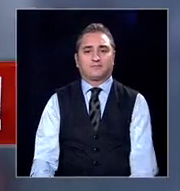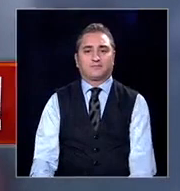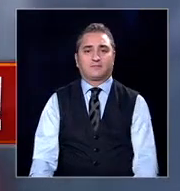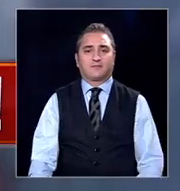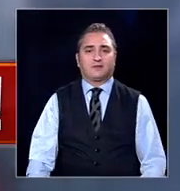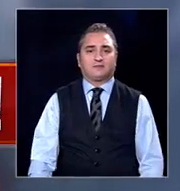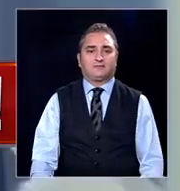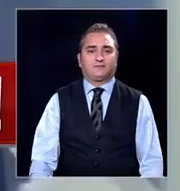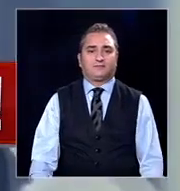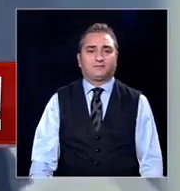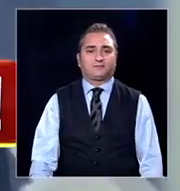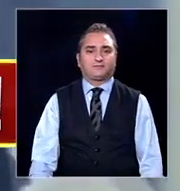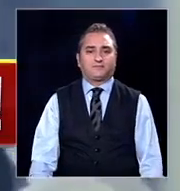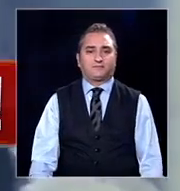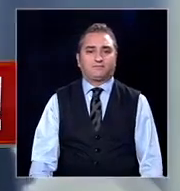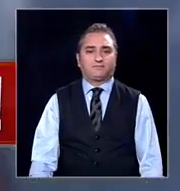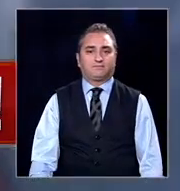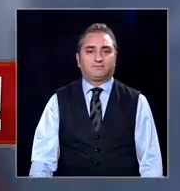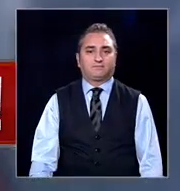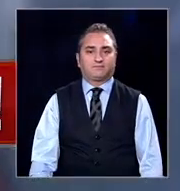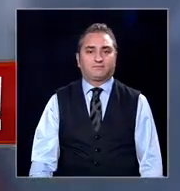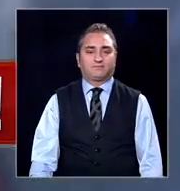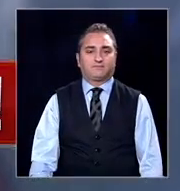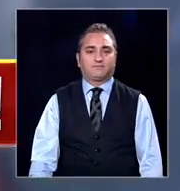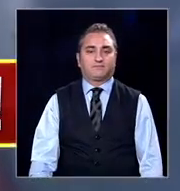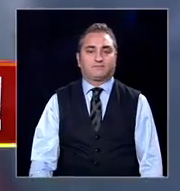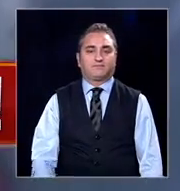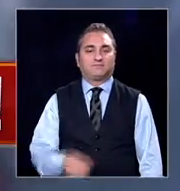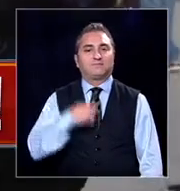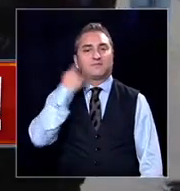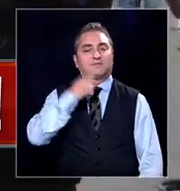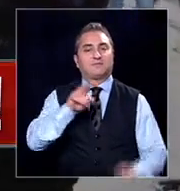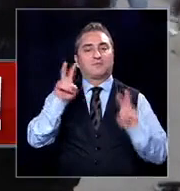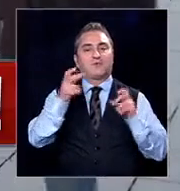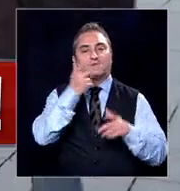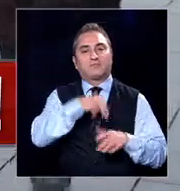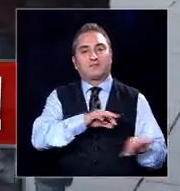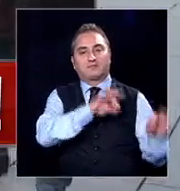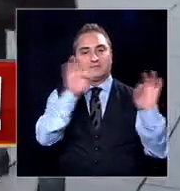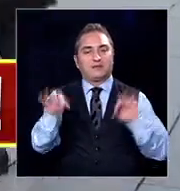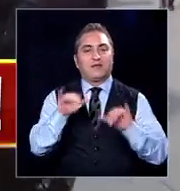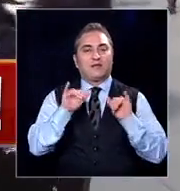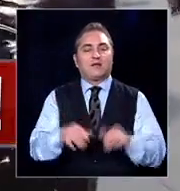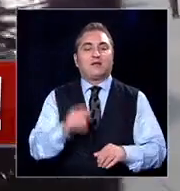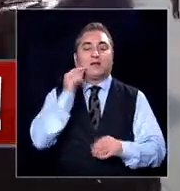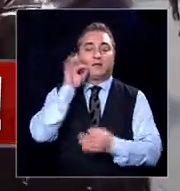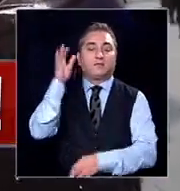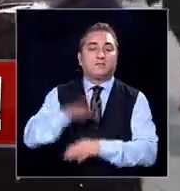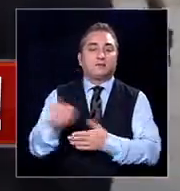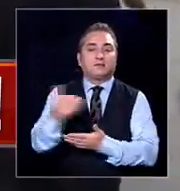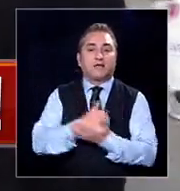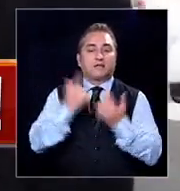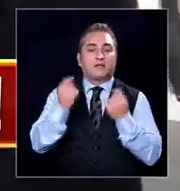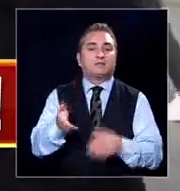bunu istemekten kimselerin yüzüne bakamaz oldun vallahi. Ziyan ettin, ziyan! Boşansın gitsin. Adam ne yapsın? Niye rahat